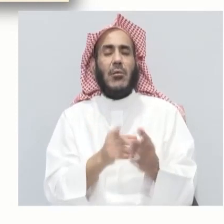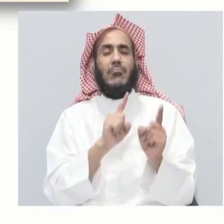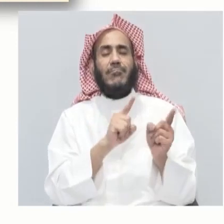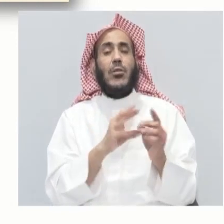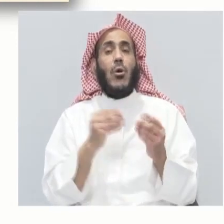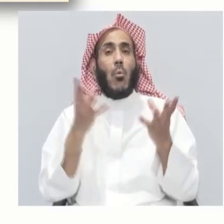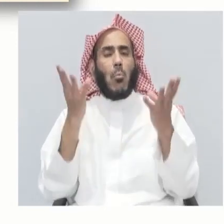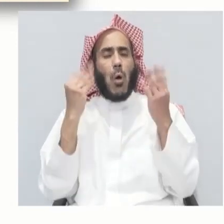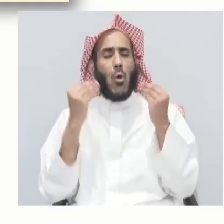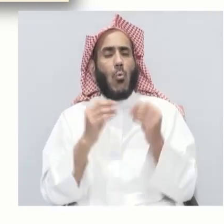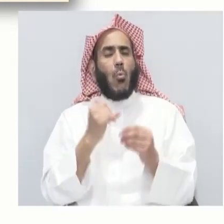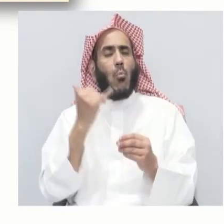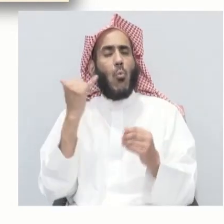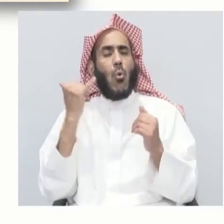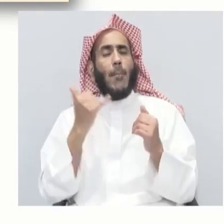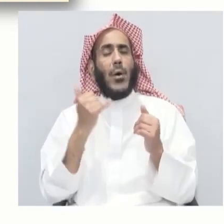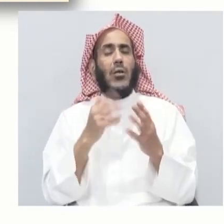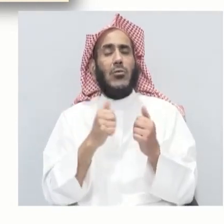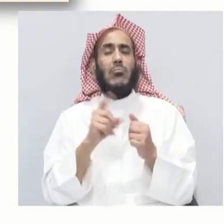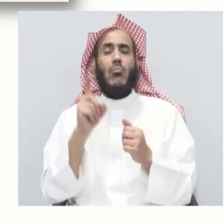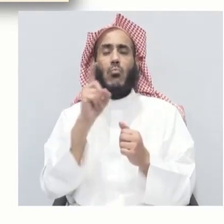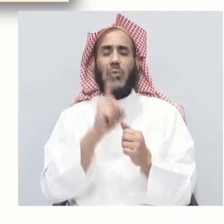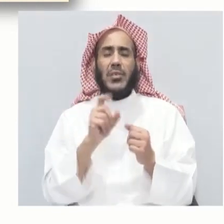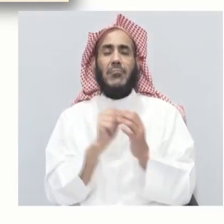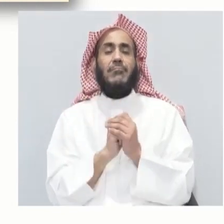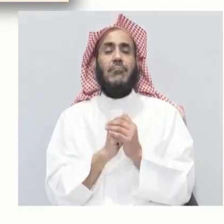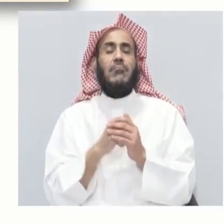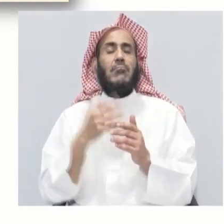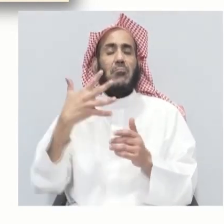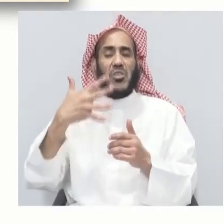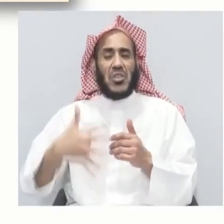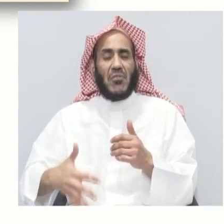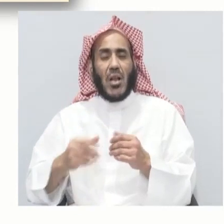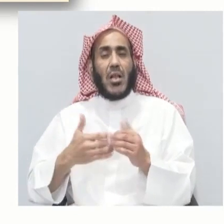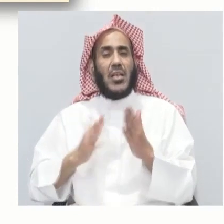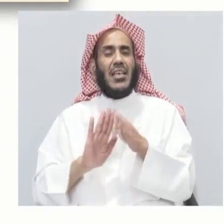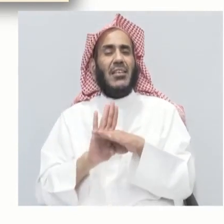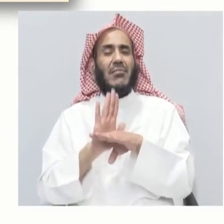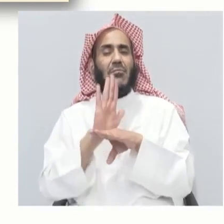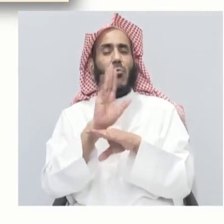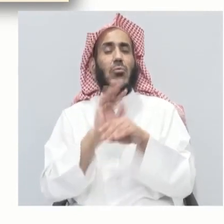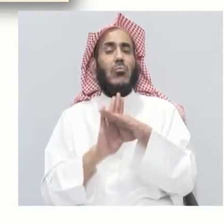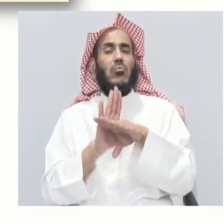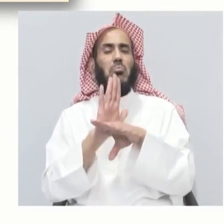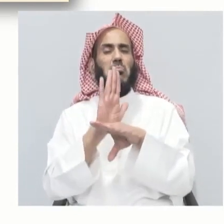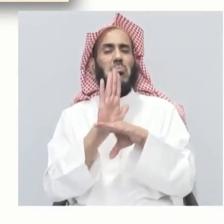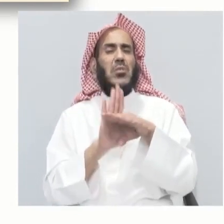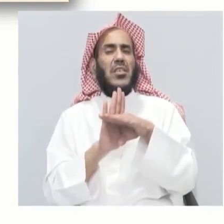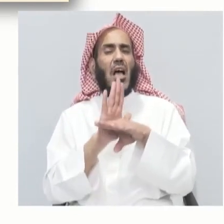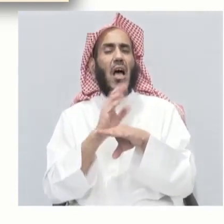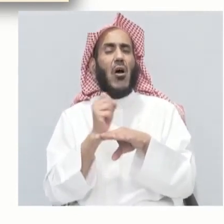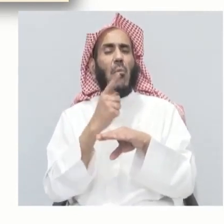هذهه معلومه جدا مهمه يعني حتى لو جبناها في مساله وكتبنا طفل يصعد في مصعد والمصعد يتحرك بتسارع